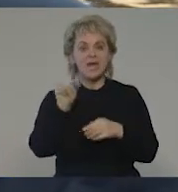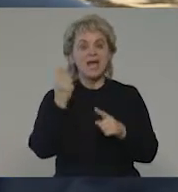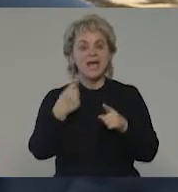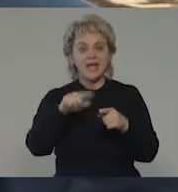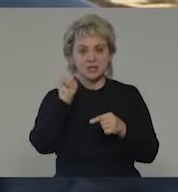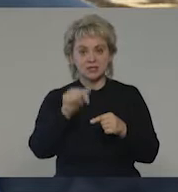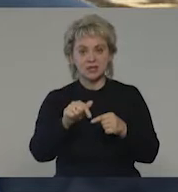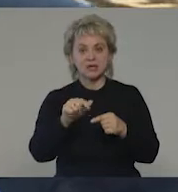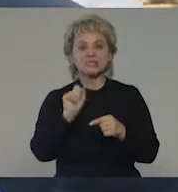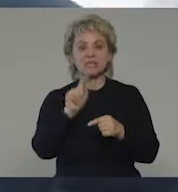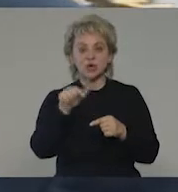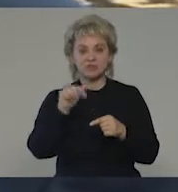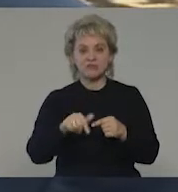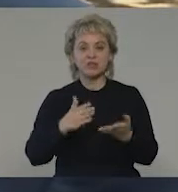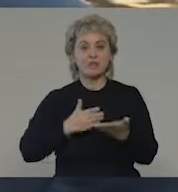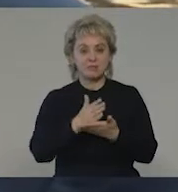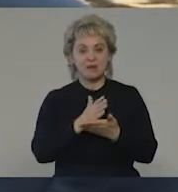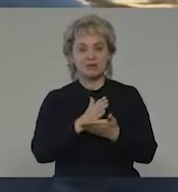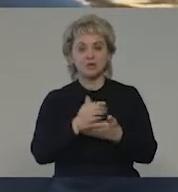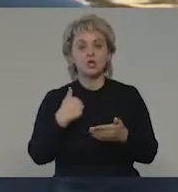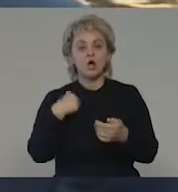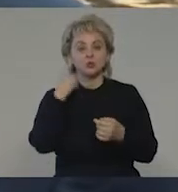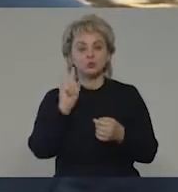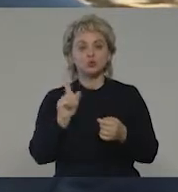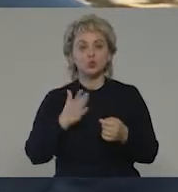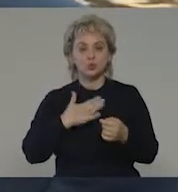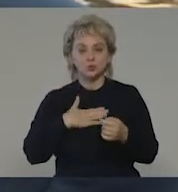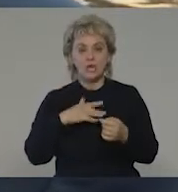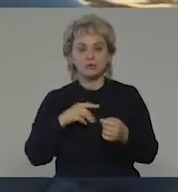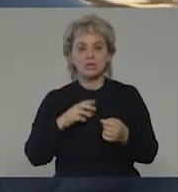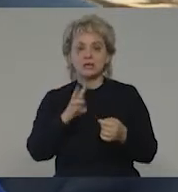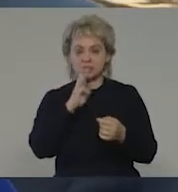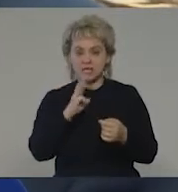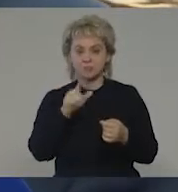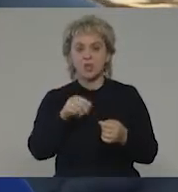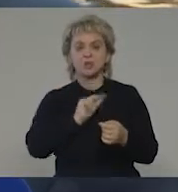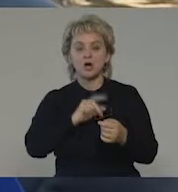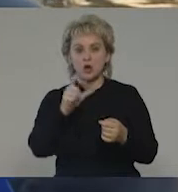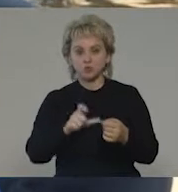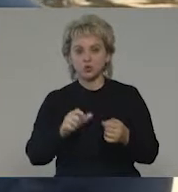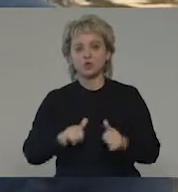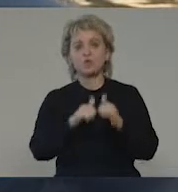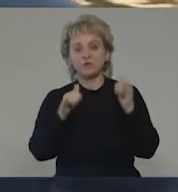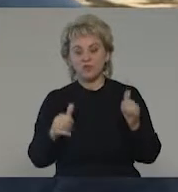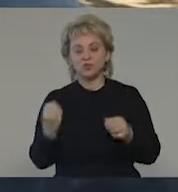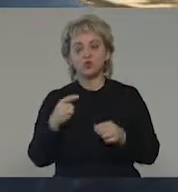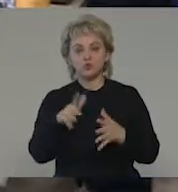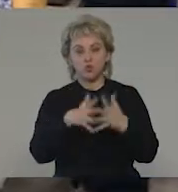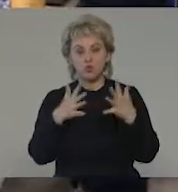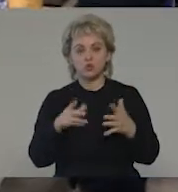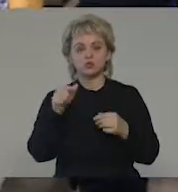это заказы в этом направлении, я думаю, что у нас заработная плата рабочих увеличится еще